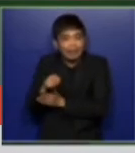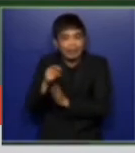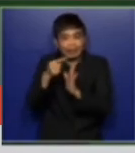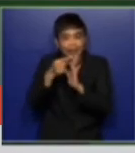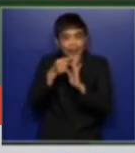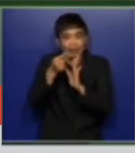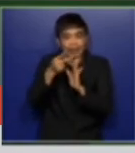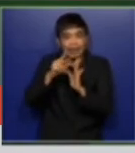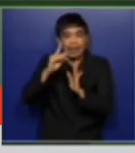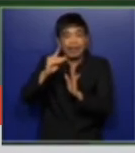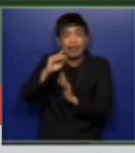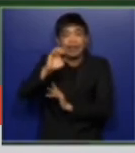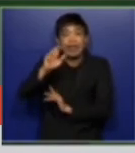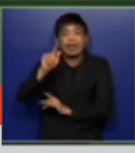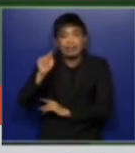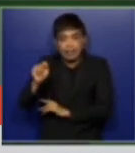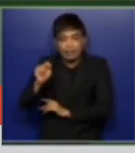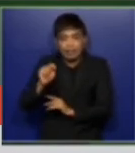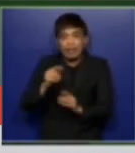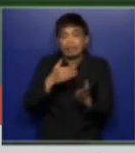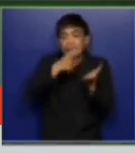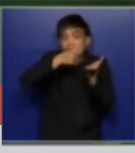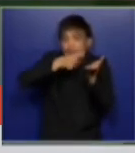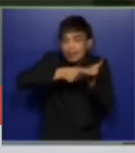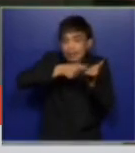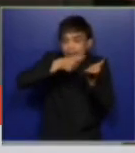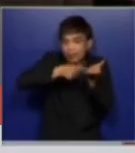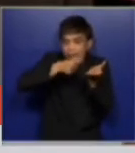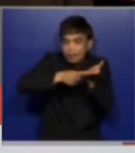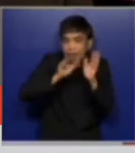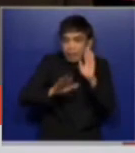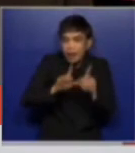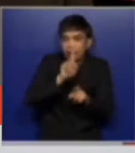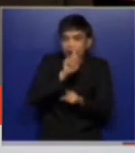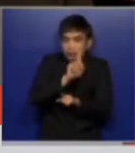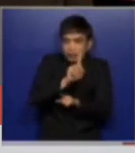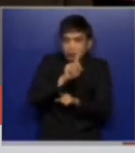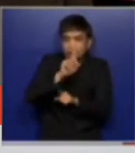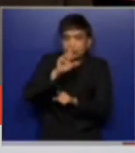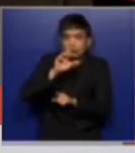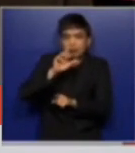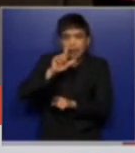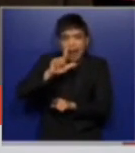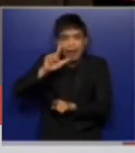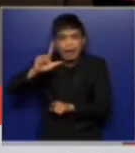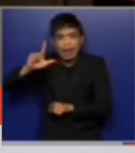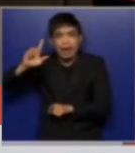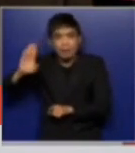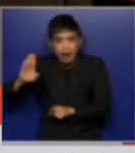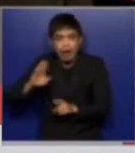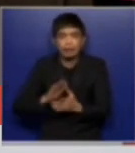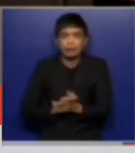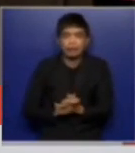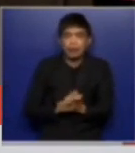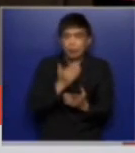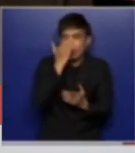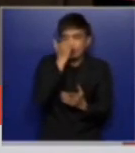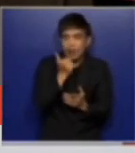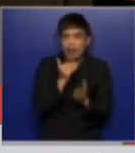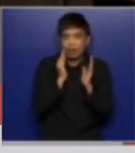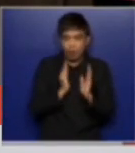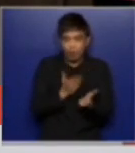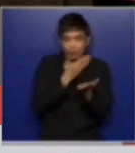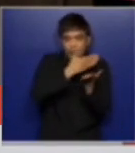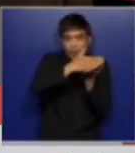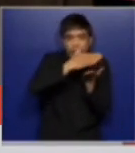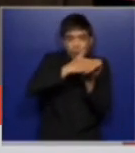ได้หรือ NPL เพิ่มสูงขึ้นเกิน1ล้านล้านบาทเนื่องจากขีดความสามารถในการชำระหนี้ของลูกหนี้นั้นลดลง